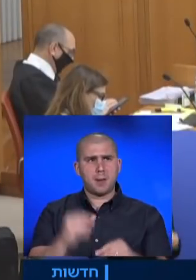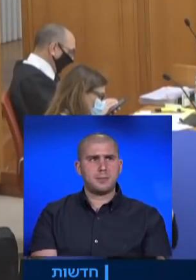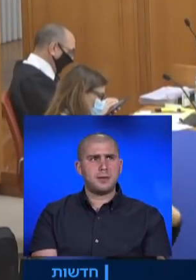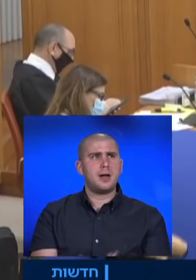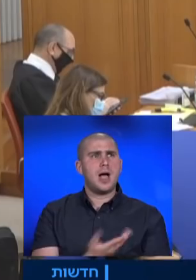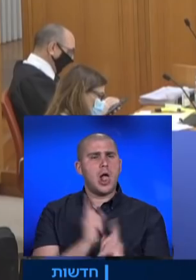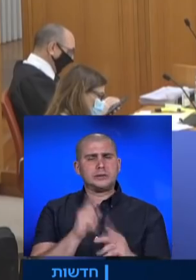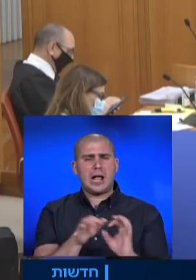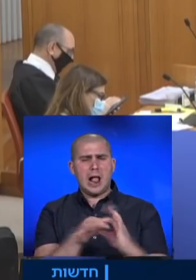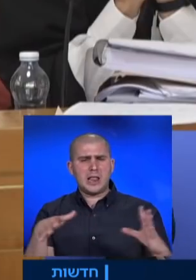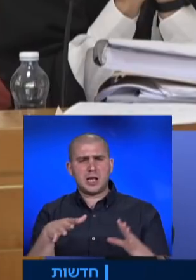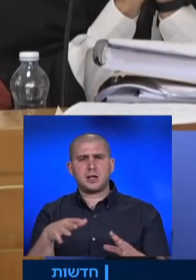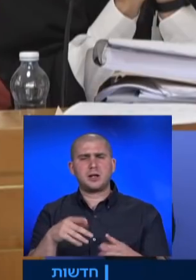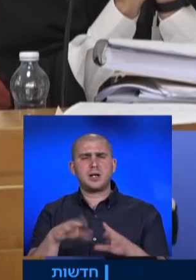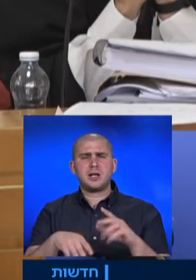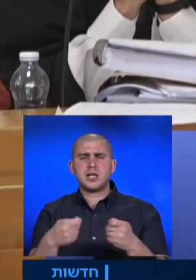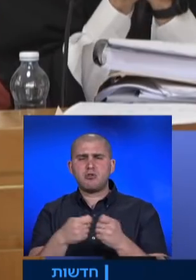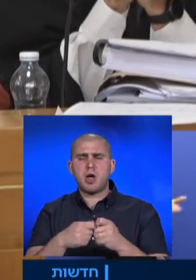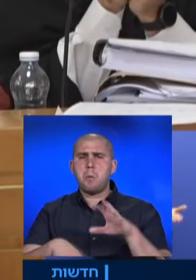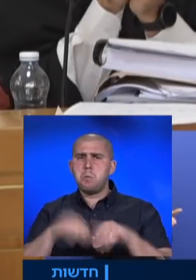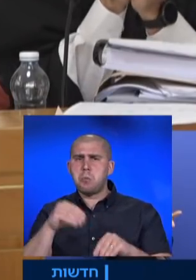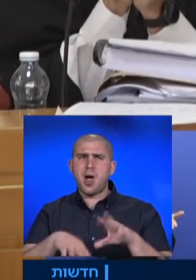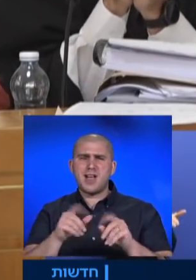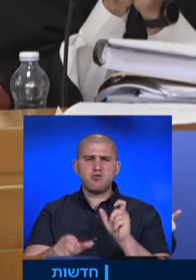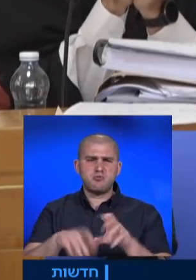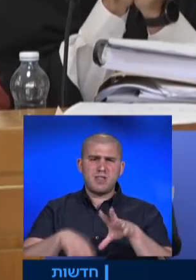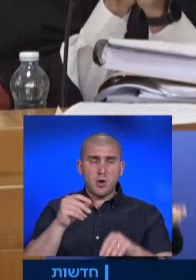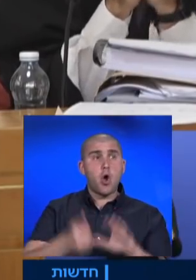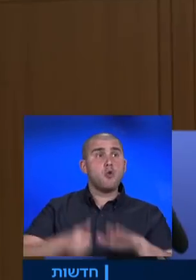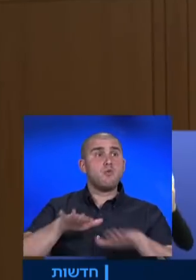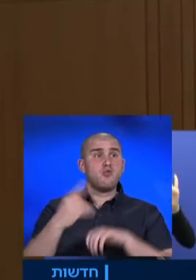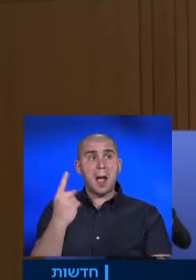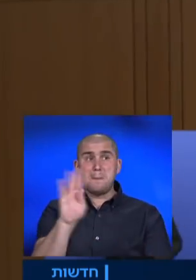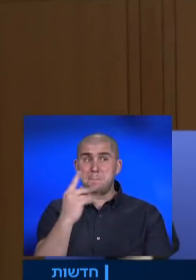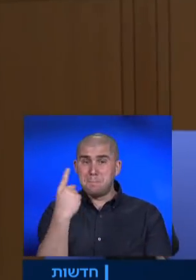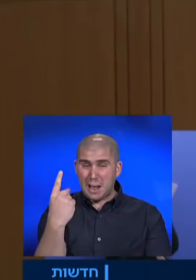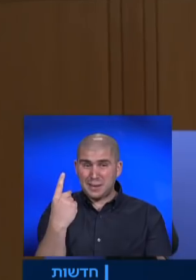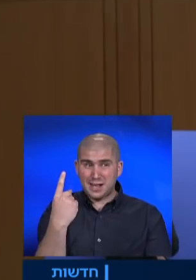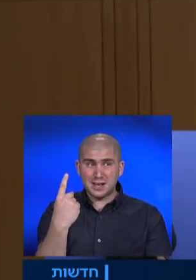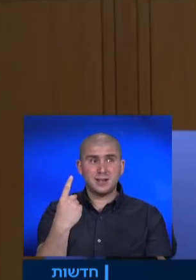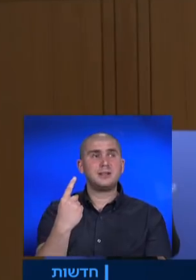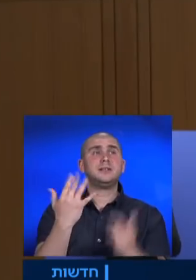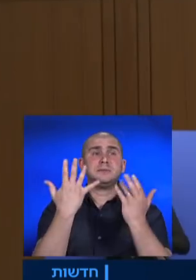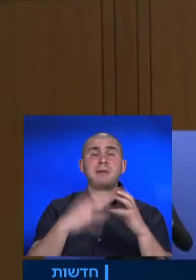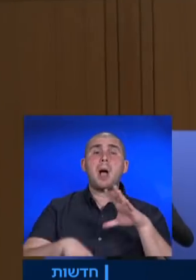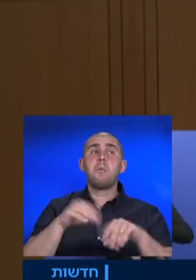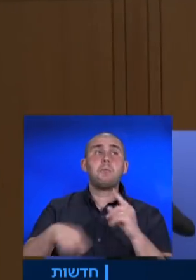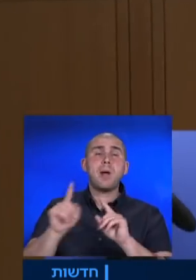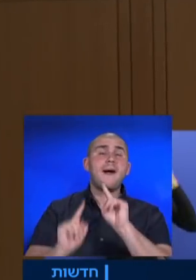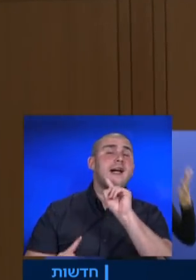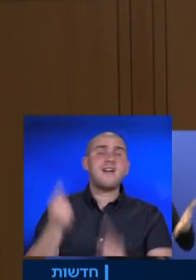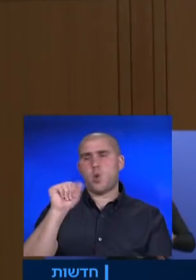בוחר לנבחריו כשמתייחסים לראש הממשלה בנימין נתניהו, שמספר הבוחרים הגדול ביותר מקום